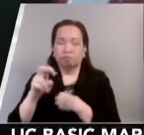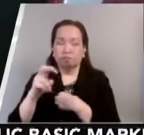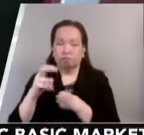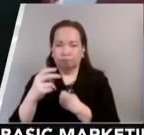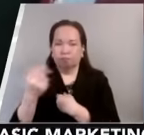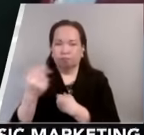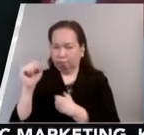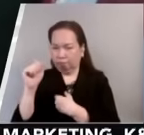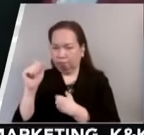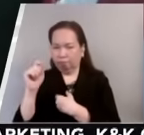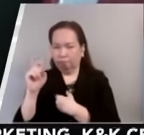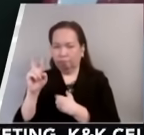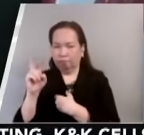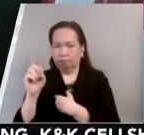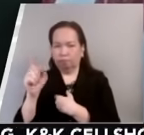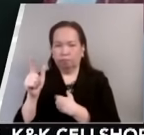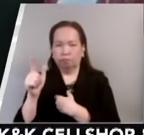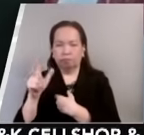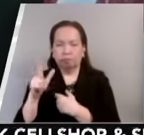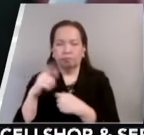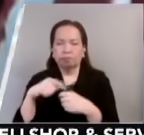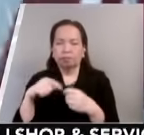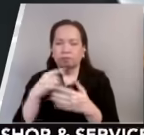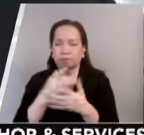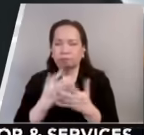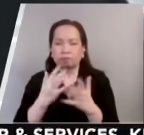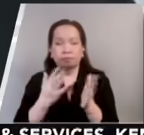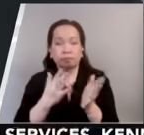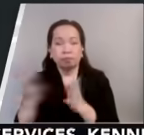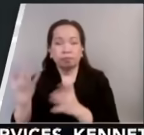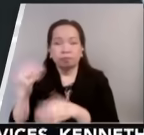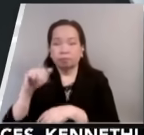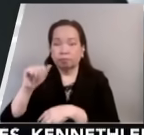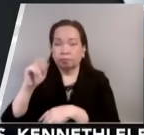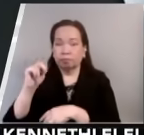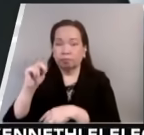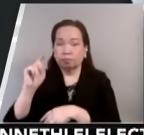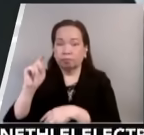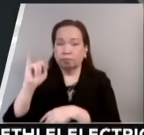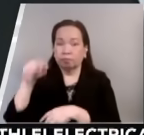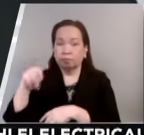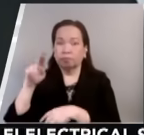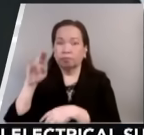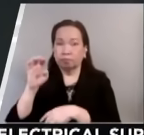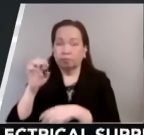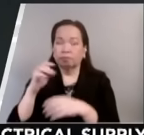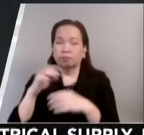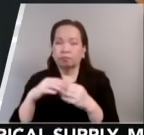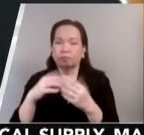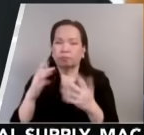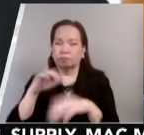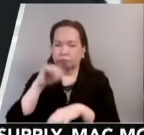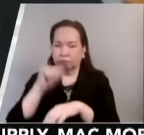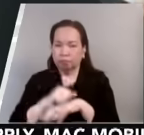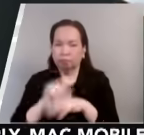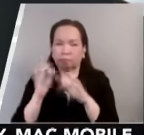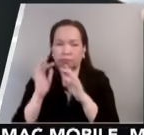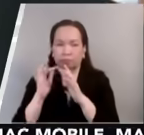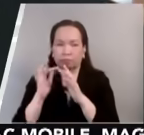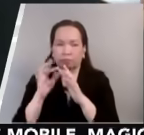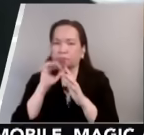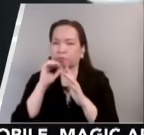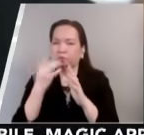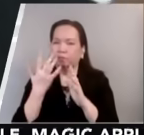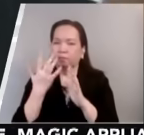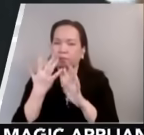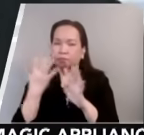kabilang sina Mila na planong magbakasyon sa antike mas maganda na yung maaga nag-book kami online para hindi namin pipila sa walkin five pa